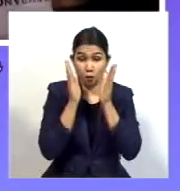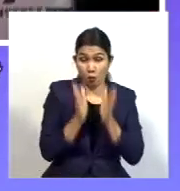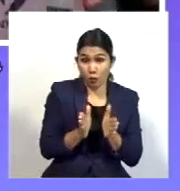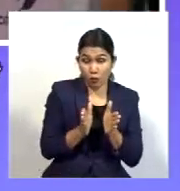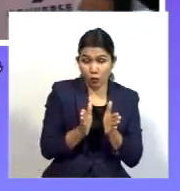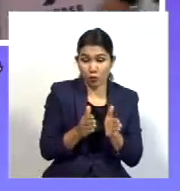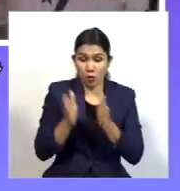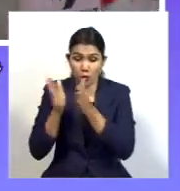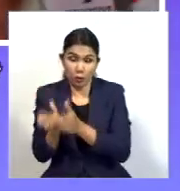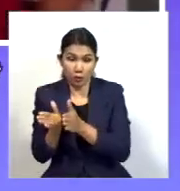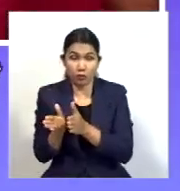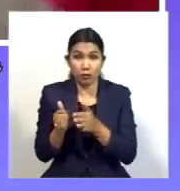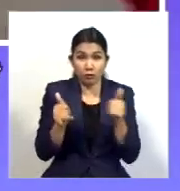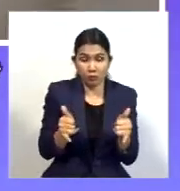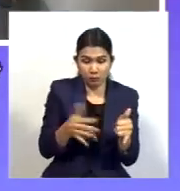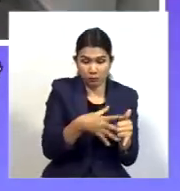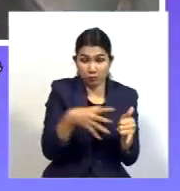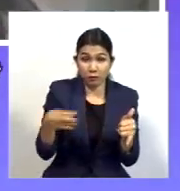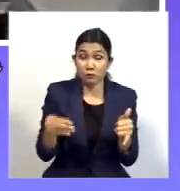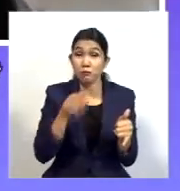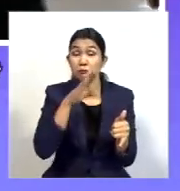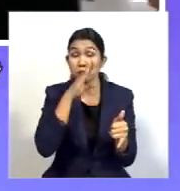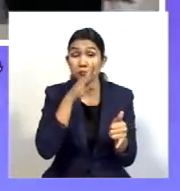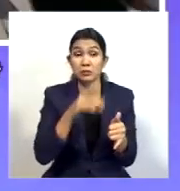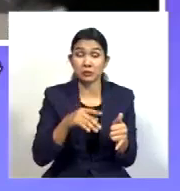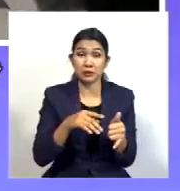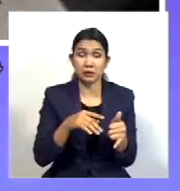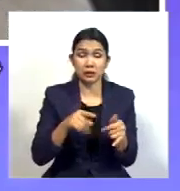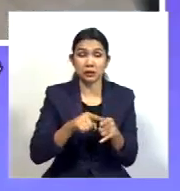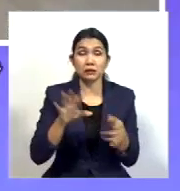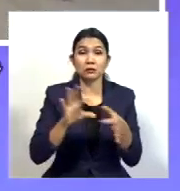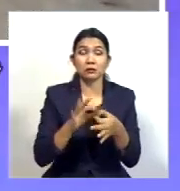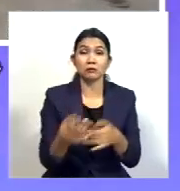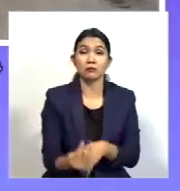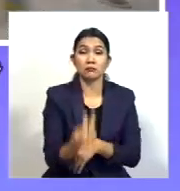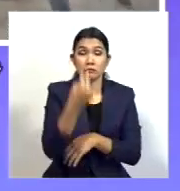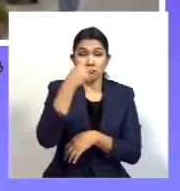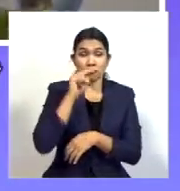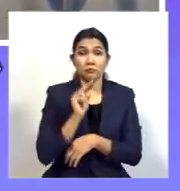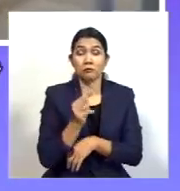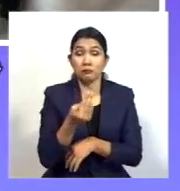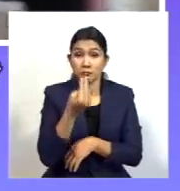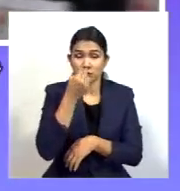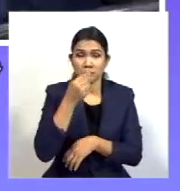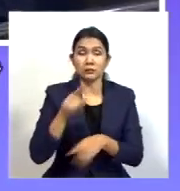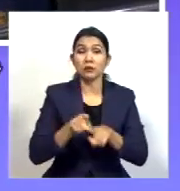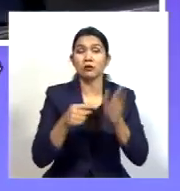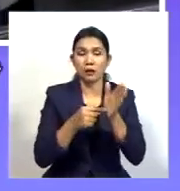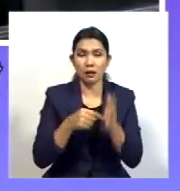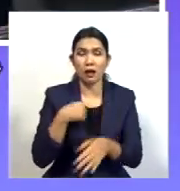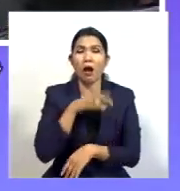ครับถ้าหากว่าในระดับต่ำนะครับก็คือถ้าหากทางเดินหายใจนั้นก็เป็นเรื่องของการไอจามที่